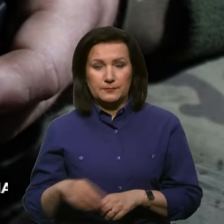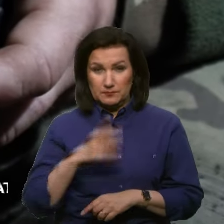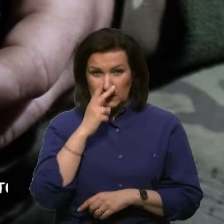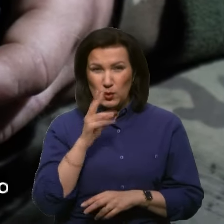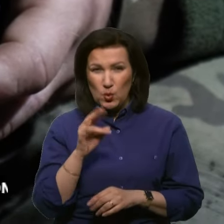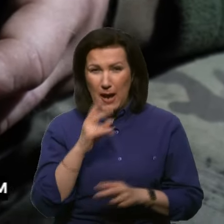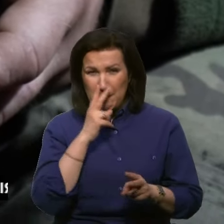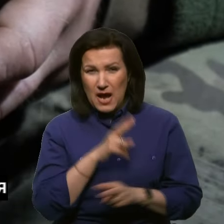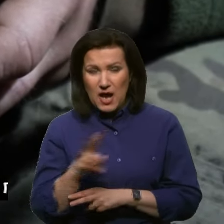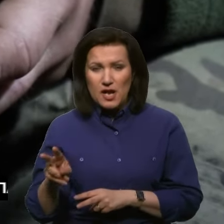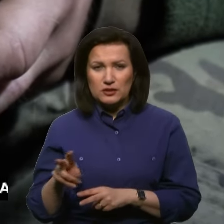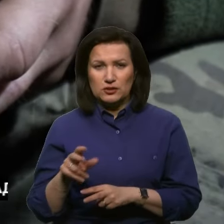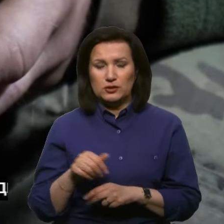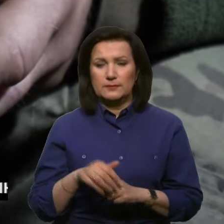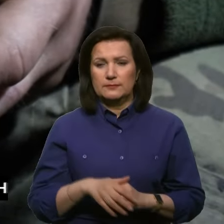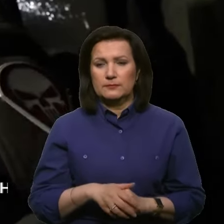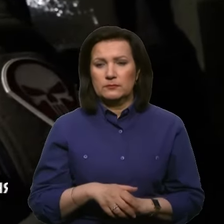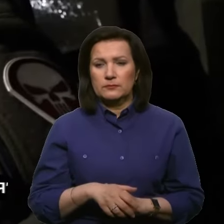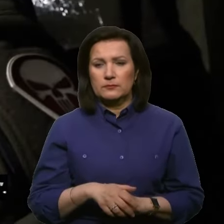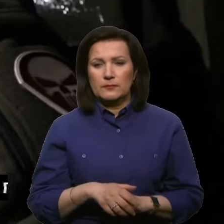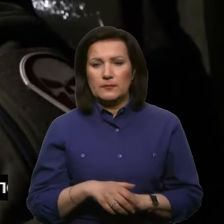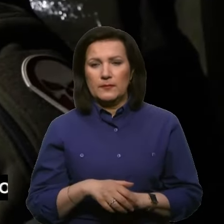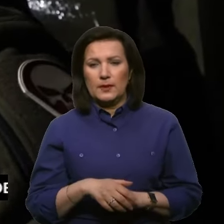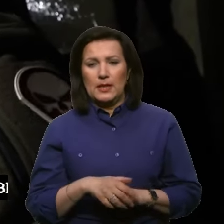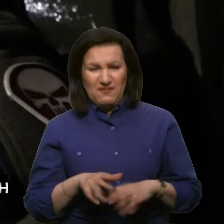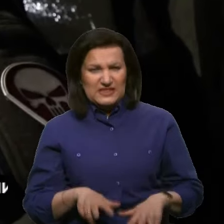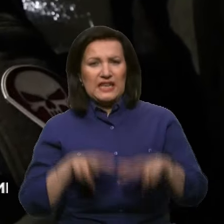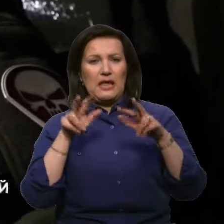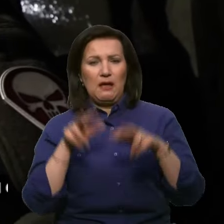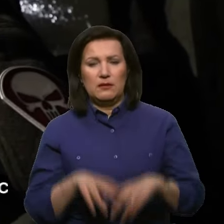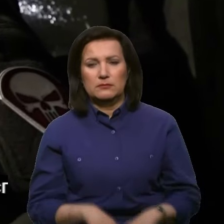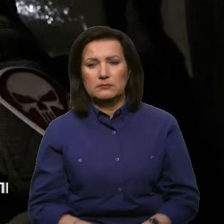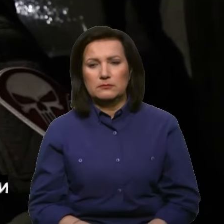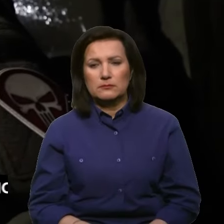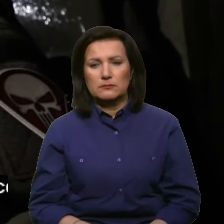прилітає? Вже біля бліндажа світяться. Рудбак, злітай.